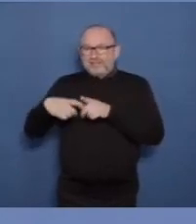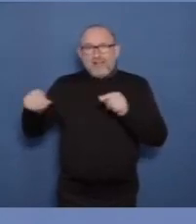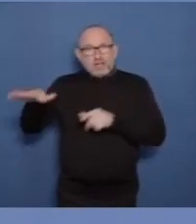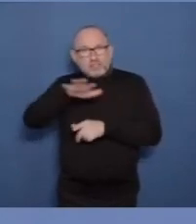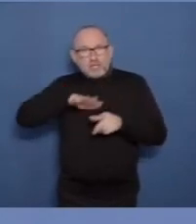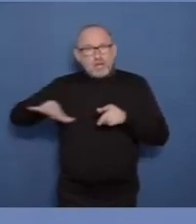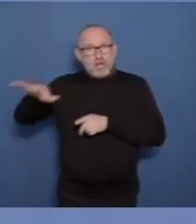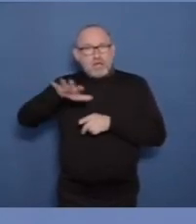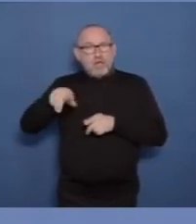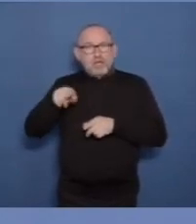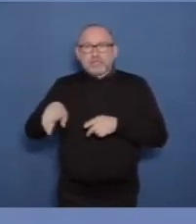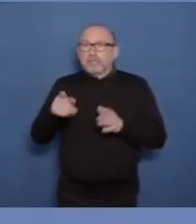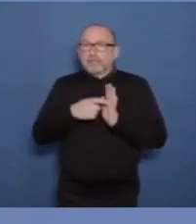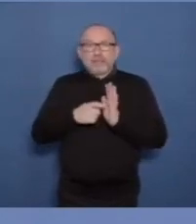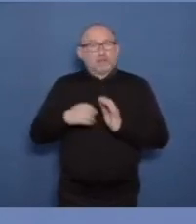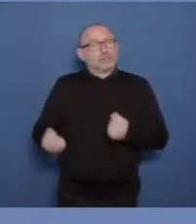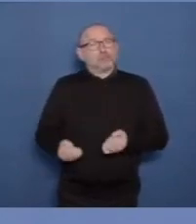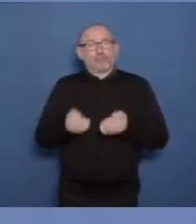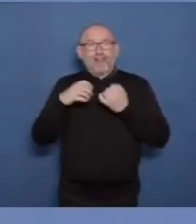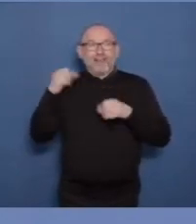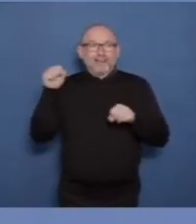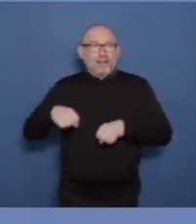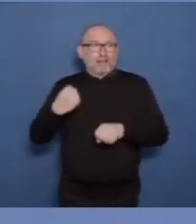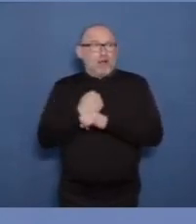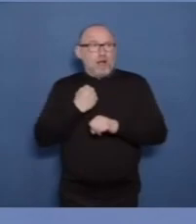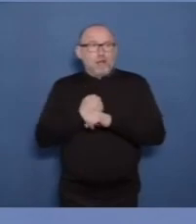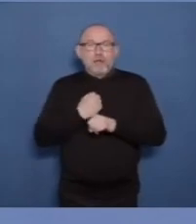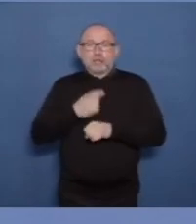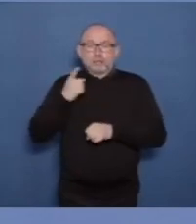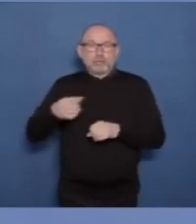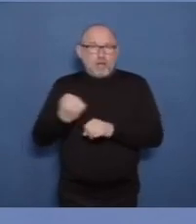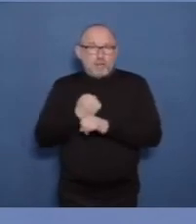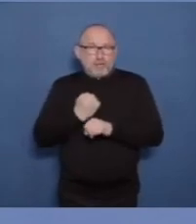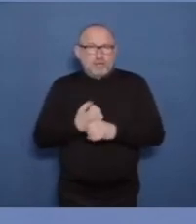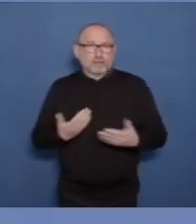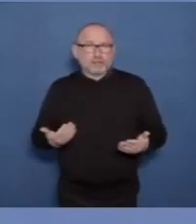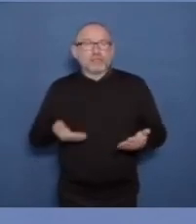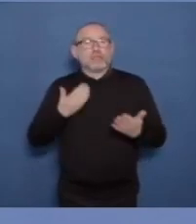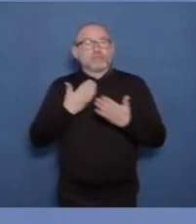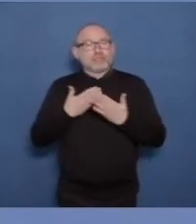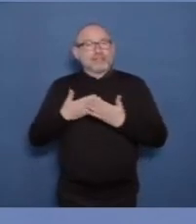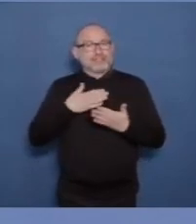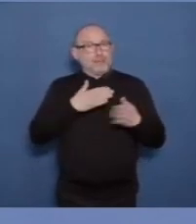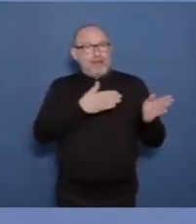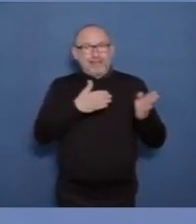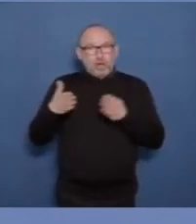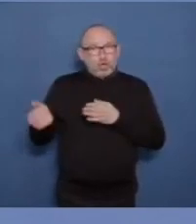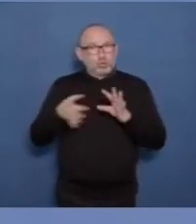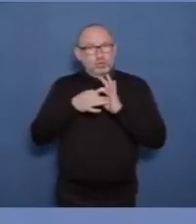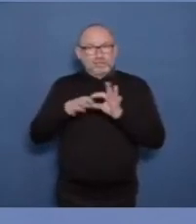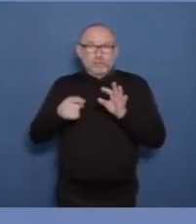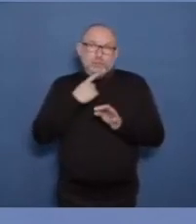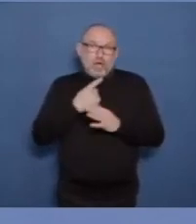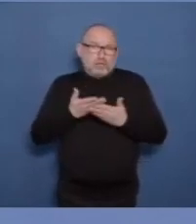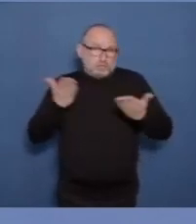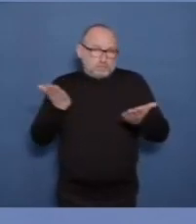unter diesen schwierigen Bedingungen arbeiten können. Und in dem Sinne habe ich eingeordnet, was dazu zu sagen